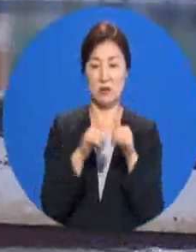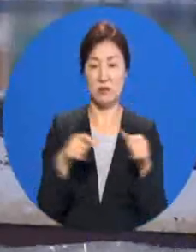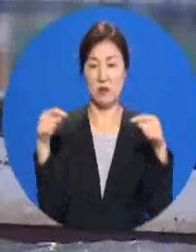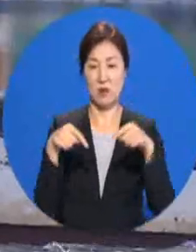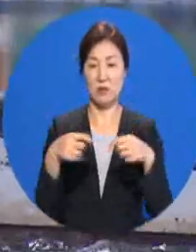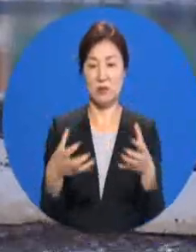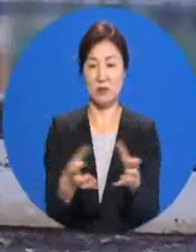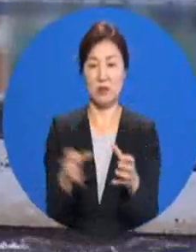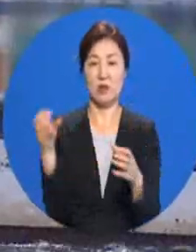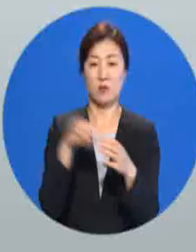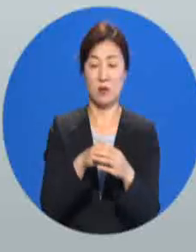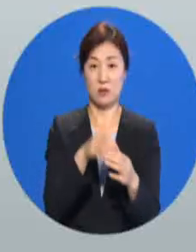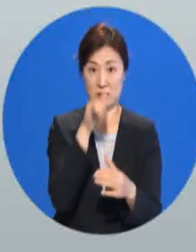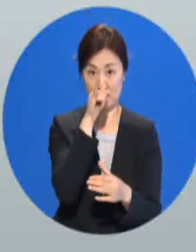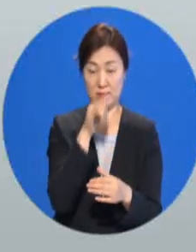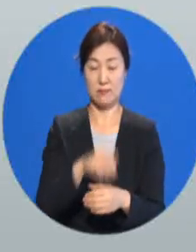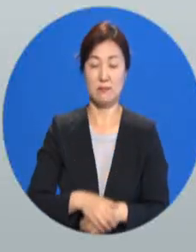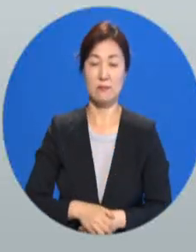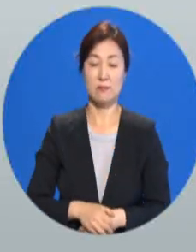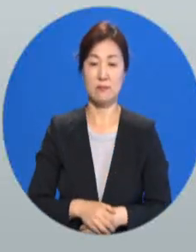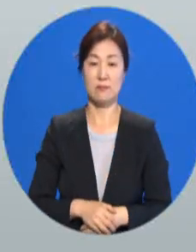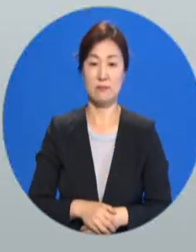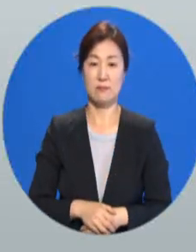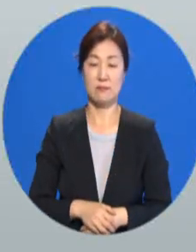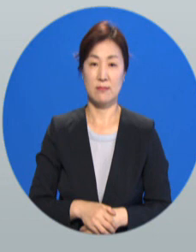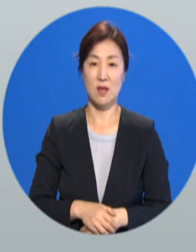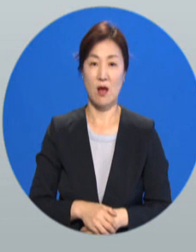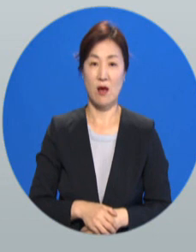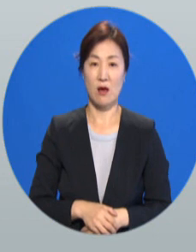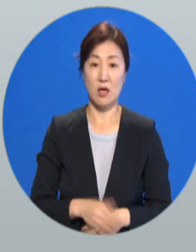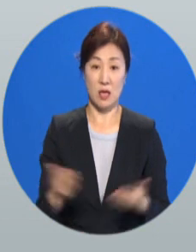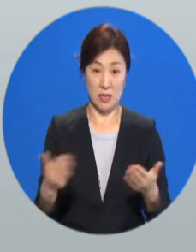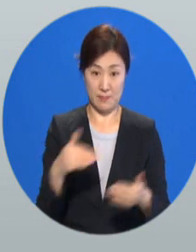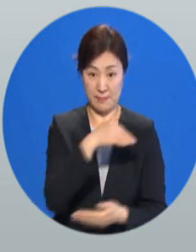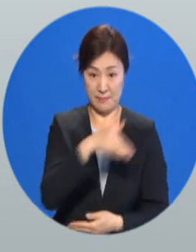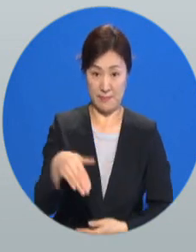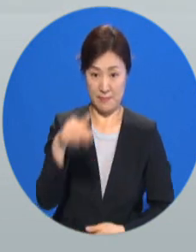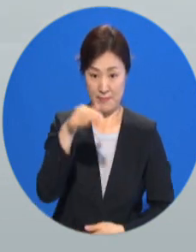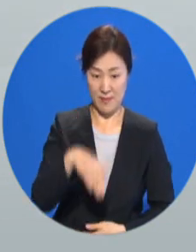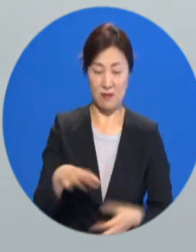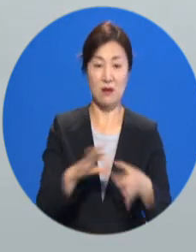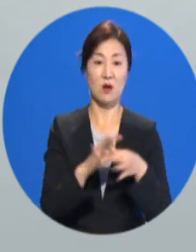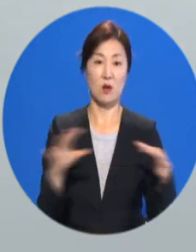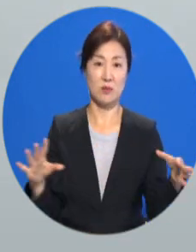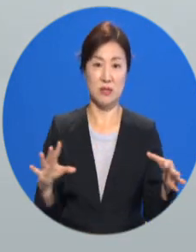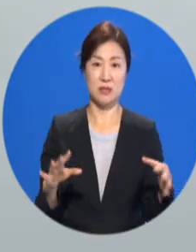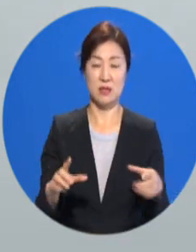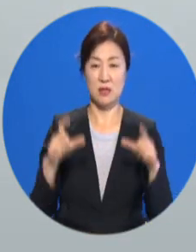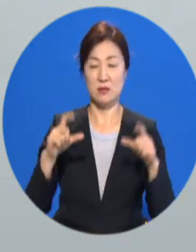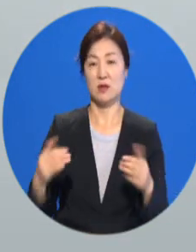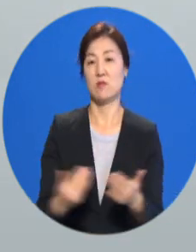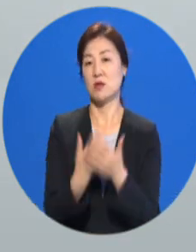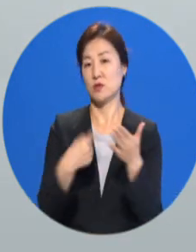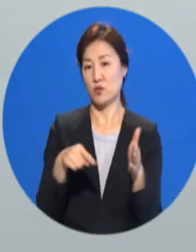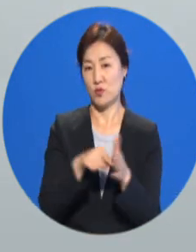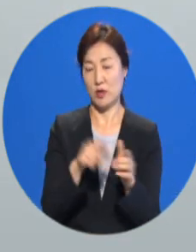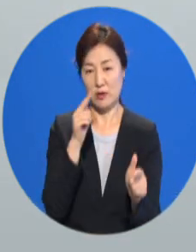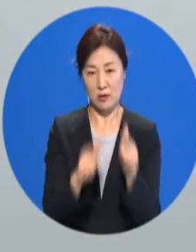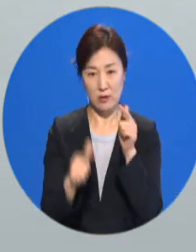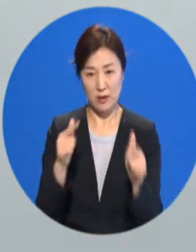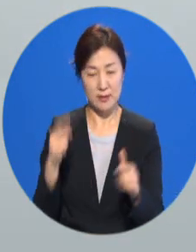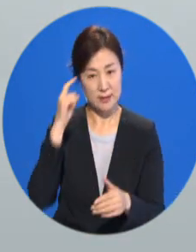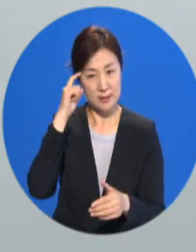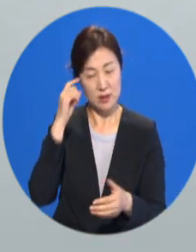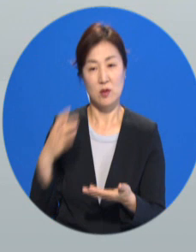때문입니다. 주민들이 소속된 업계를 넘어 지역 발전에 마중물이 될 수 있도록 다양한 의견을 하나로 모아가는